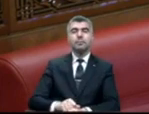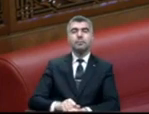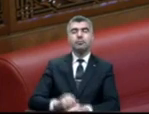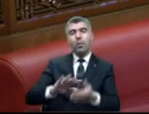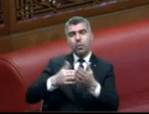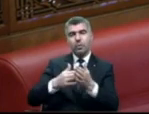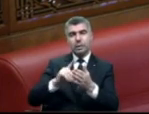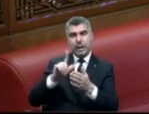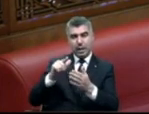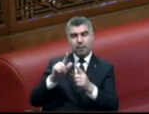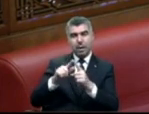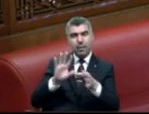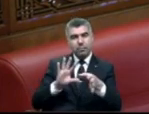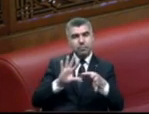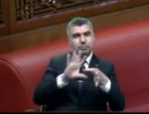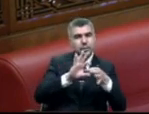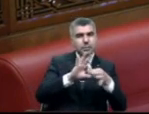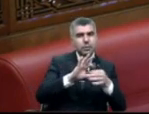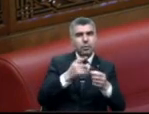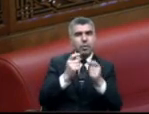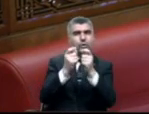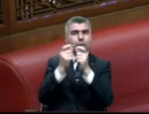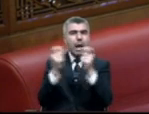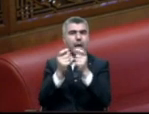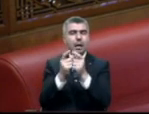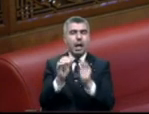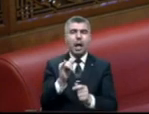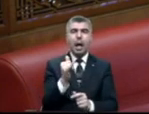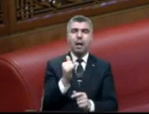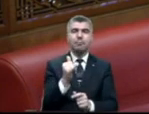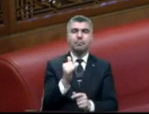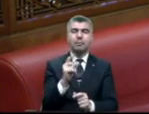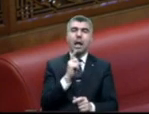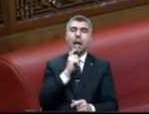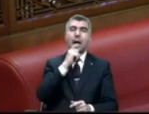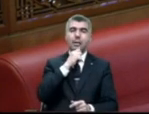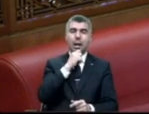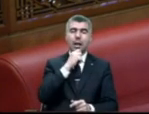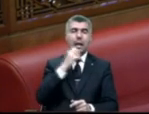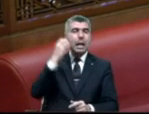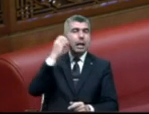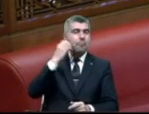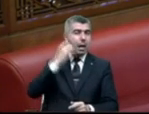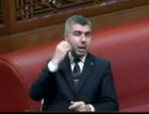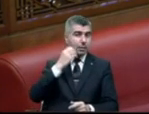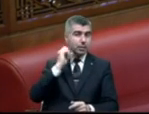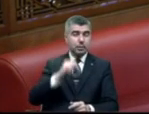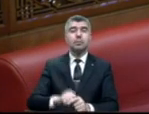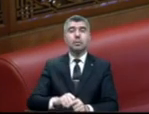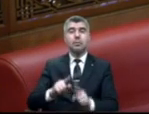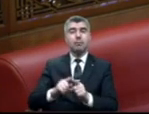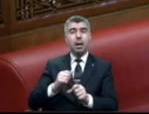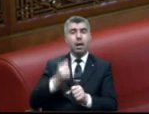وتم تكثيف علاقات الشراكة مع عدد من المقاولات الخليجية الرائدة بكل من قطر والإمارات العربية المتحدة التي